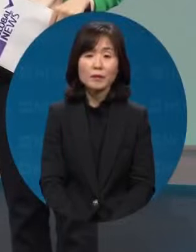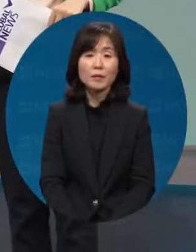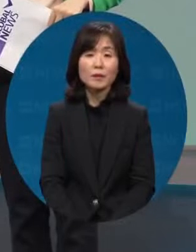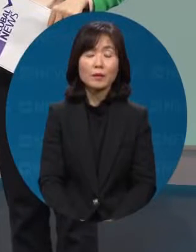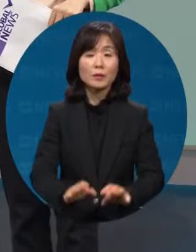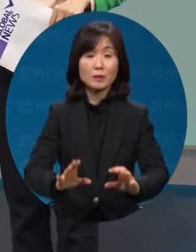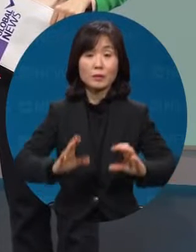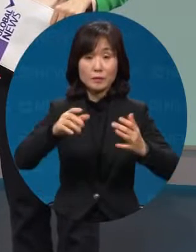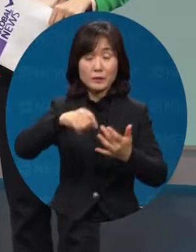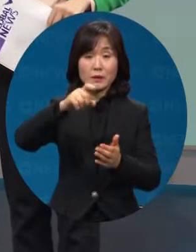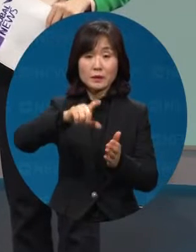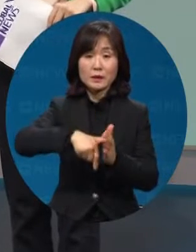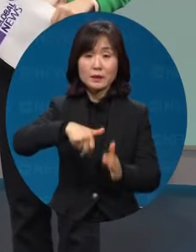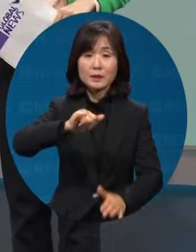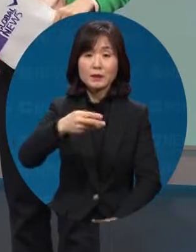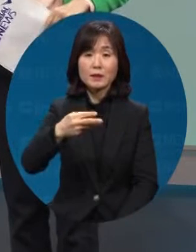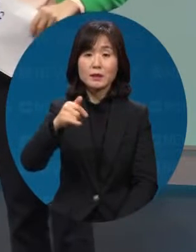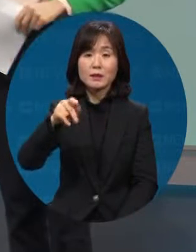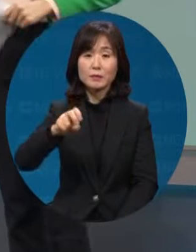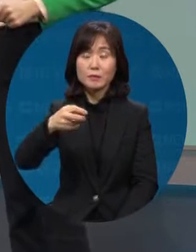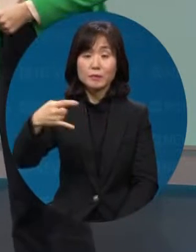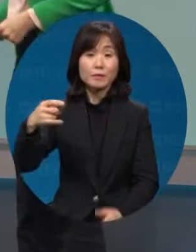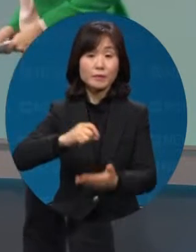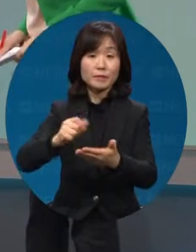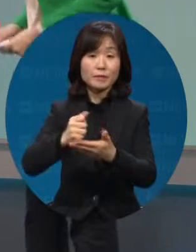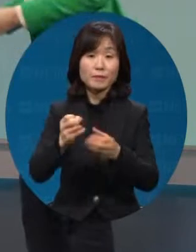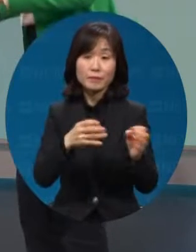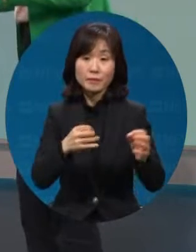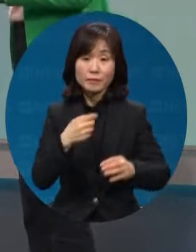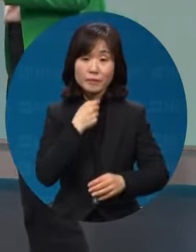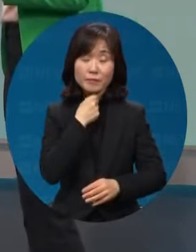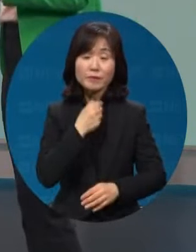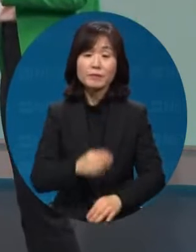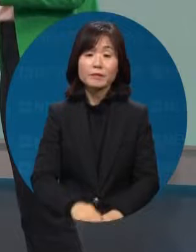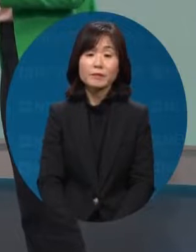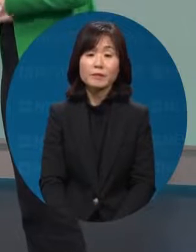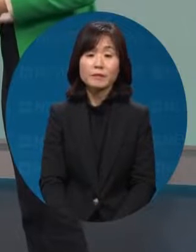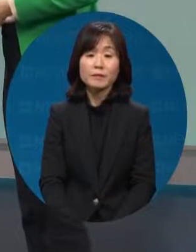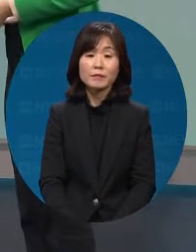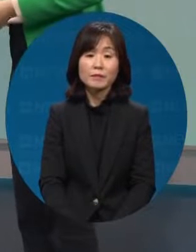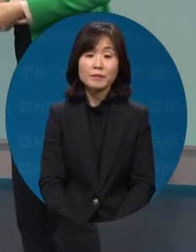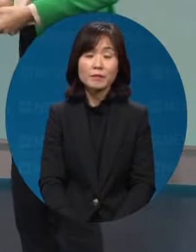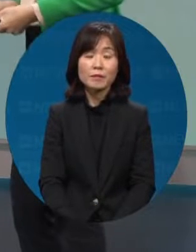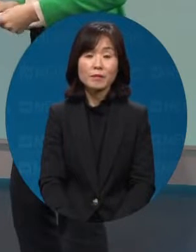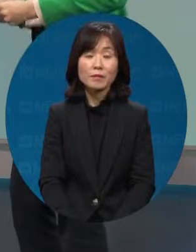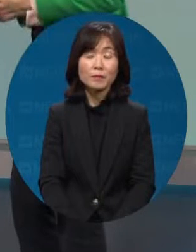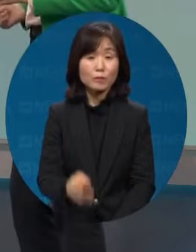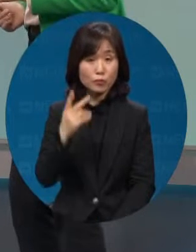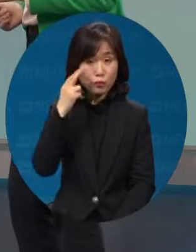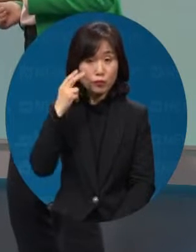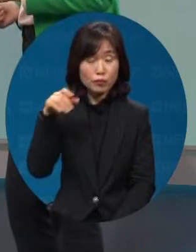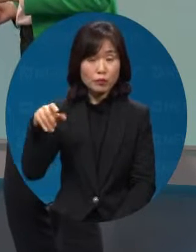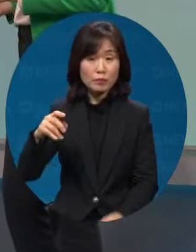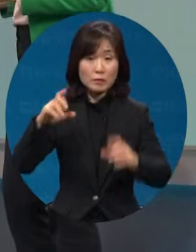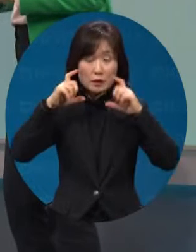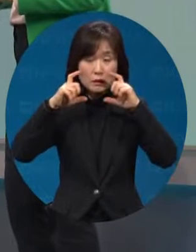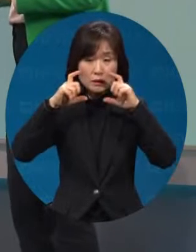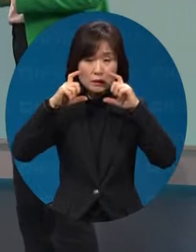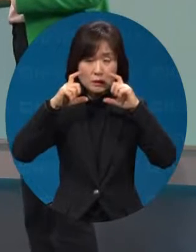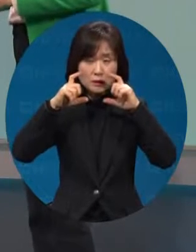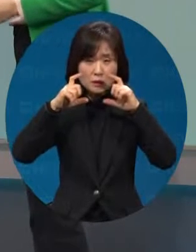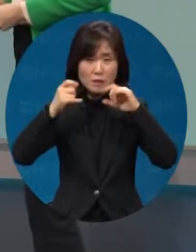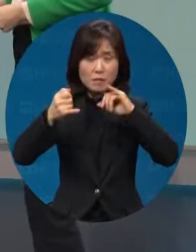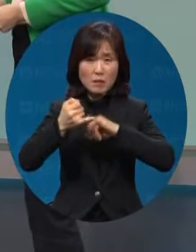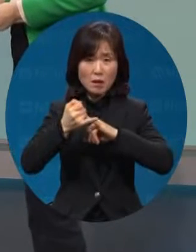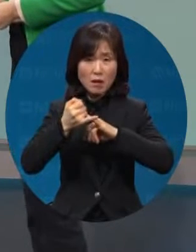오늘 글로벌 픽 순서는 길금희 기자와 함께합니다. 어서 오시죠. 안녕하세요. 첫 소식 보겠습니다. 자, 미국이 마스크 의무화